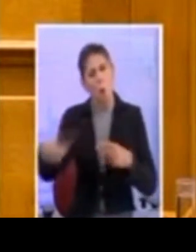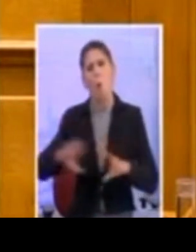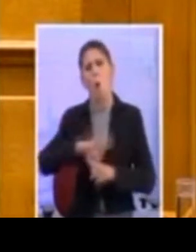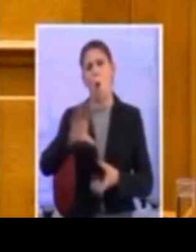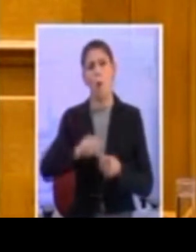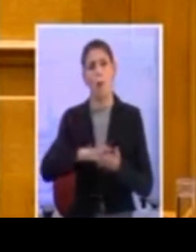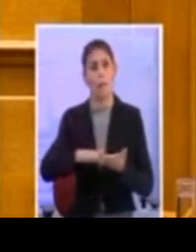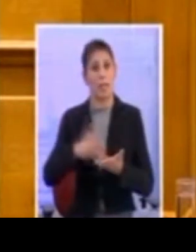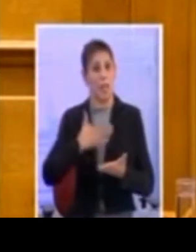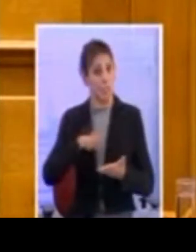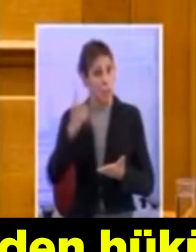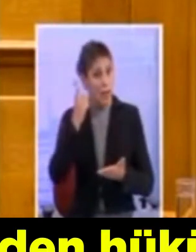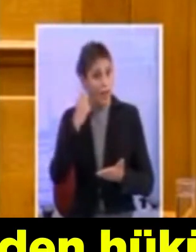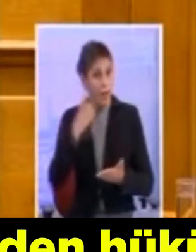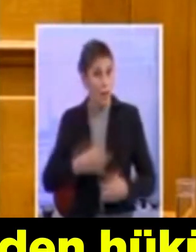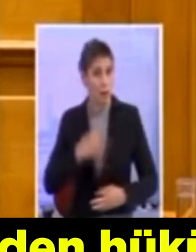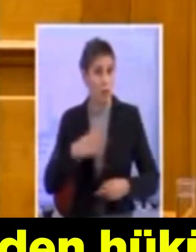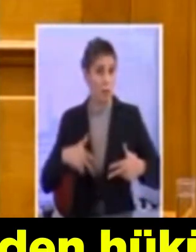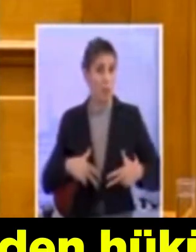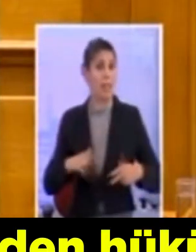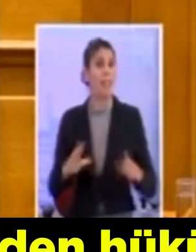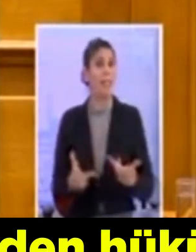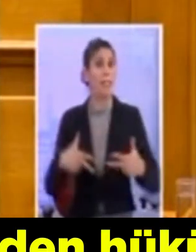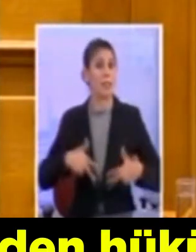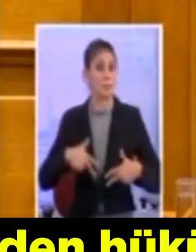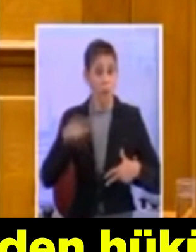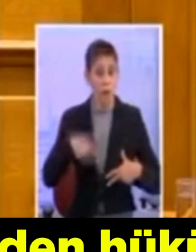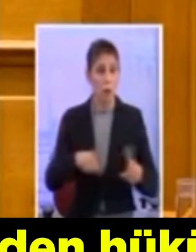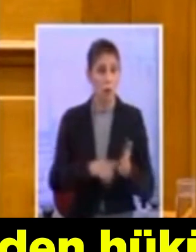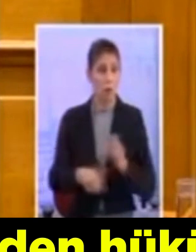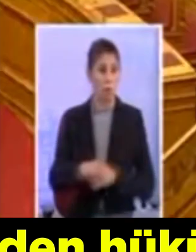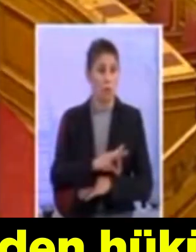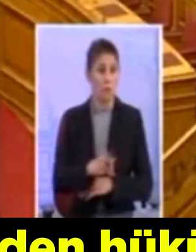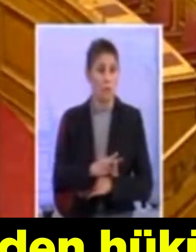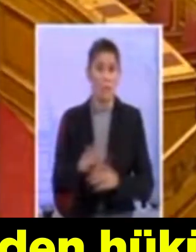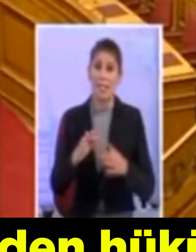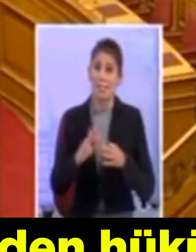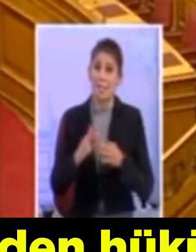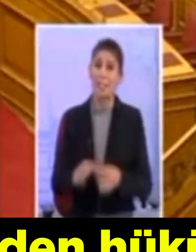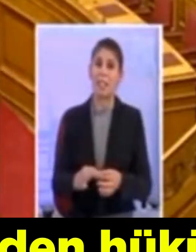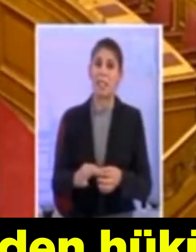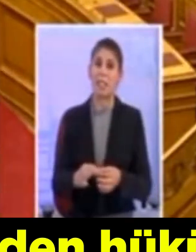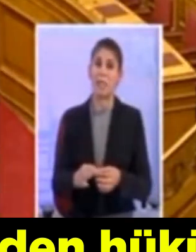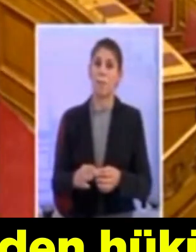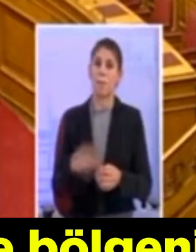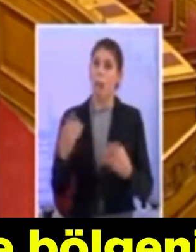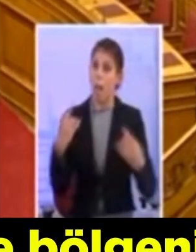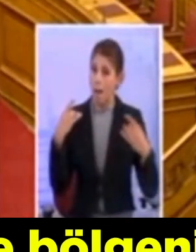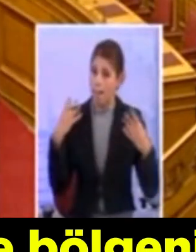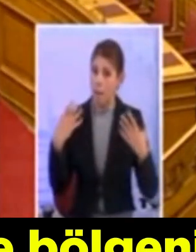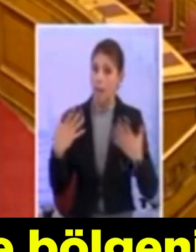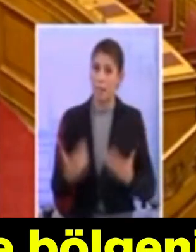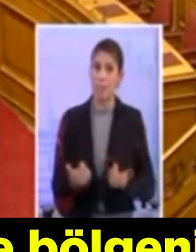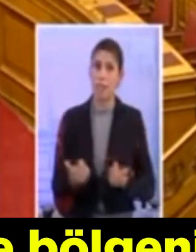Αλλά θέλω να καταλάβω, κύριε Υπουργέ, γιατί η κυβέρνηση με το παρόν νομοσχέδιο συνεχίζει να επεκτείνει την απαλλαγή και